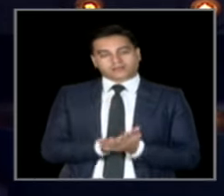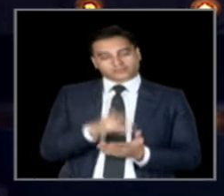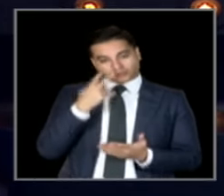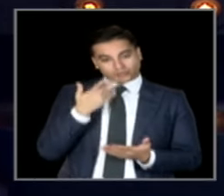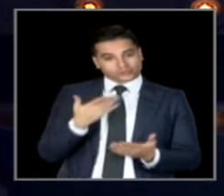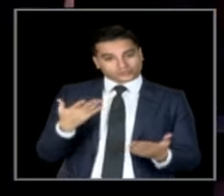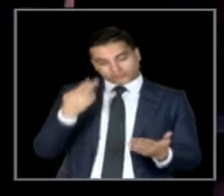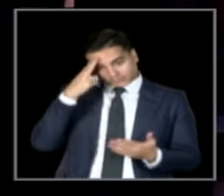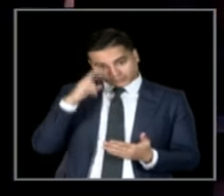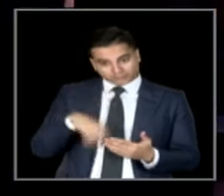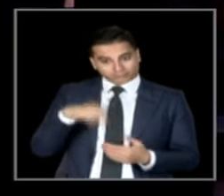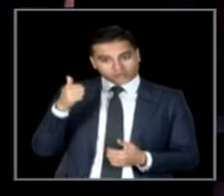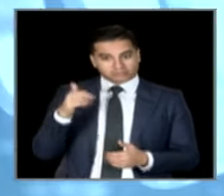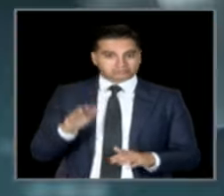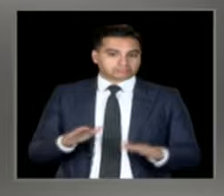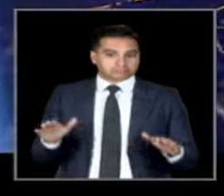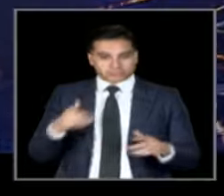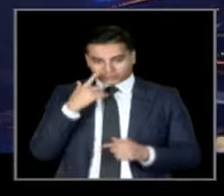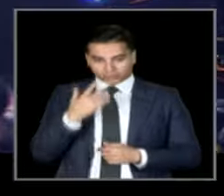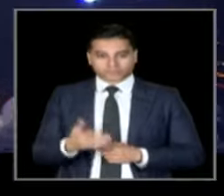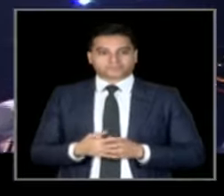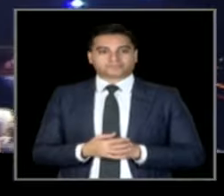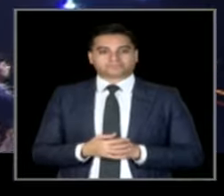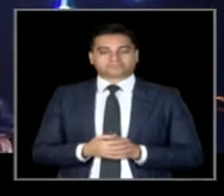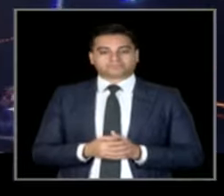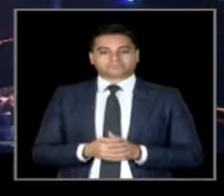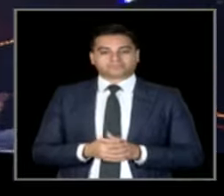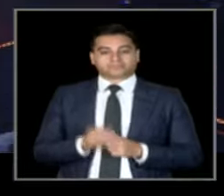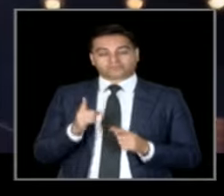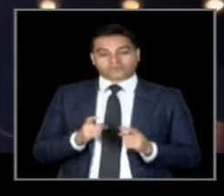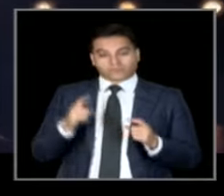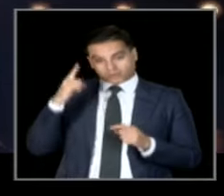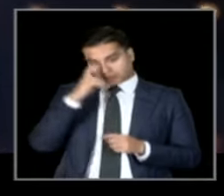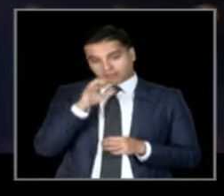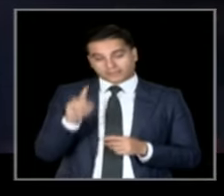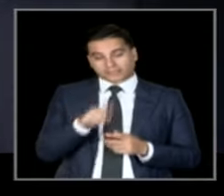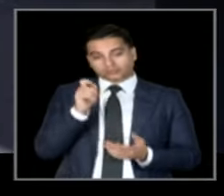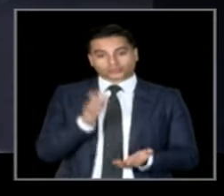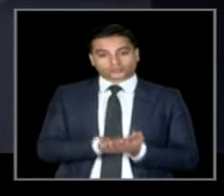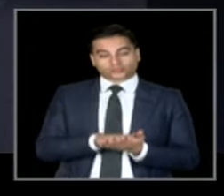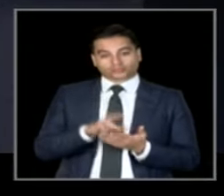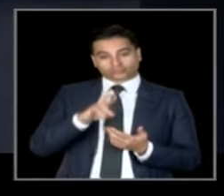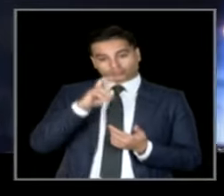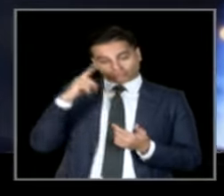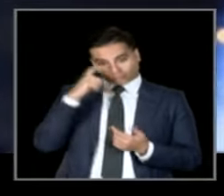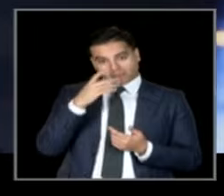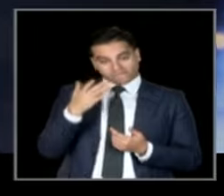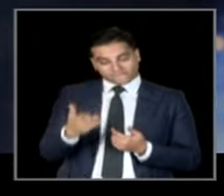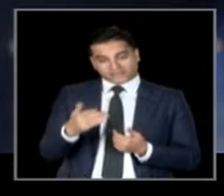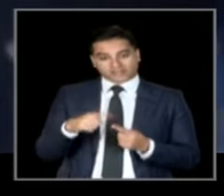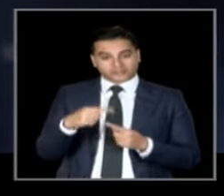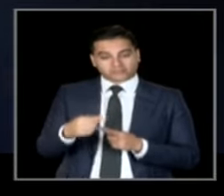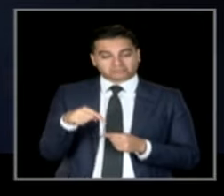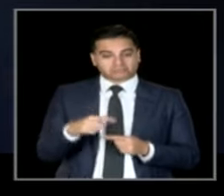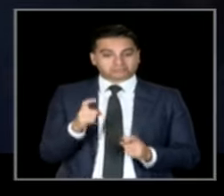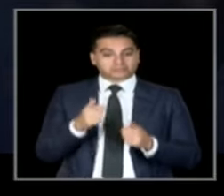هتحسم نتيجة ماتش النهاردة. مباراة صعبة، أسئلة صعبة، منافسة